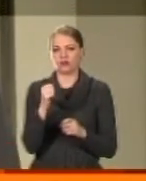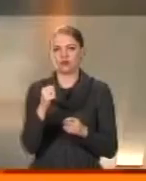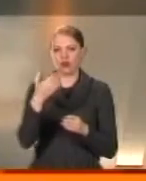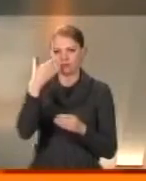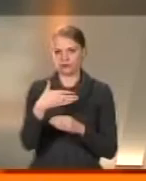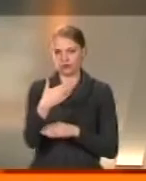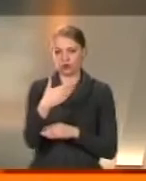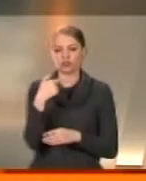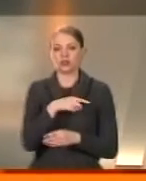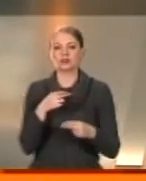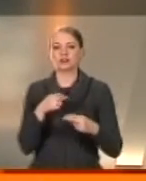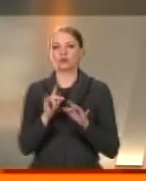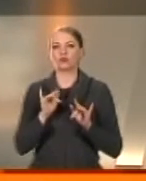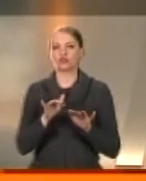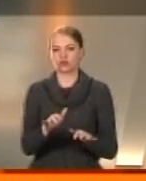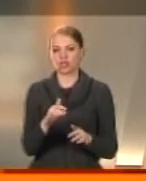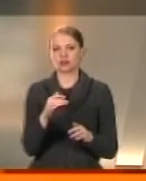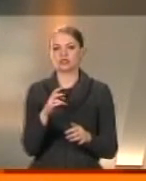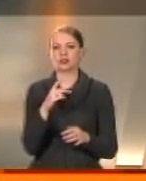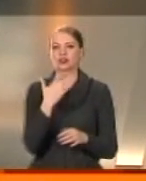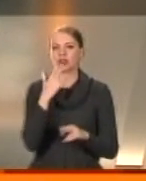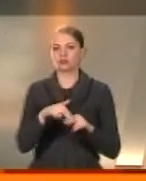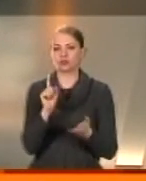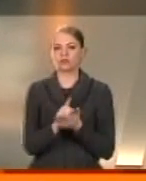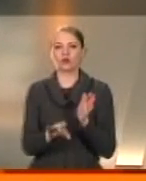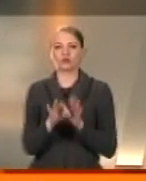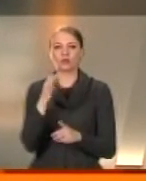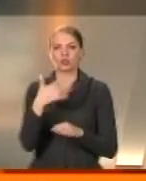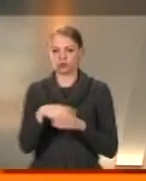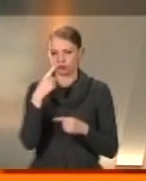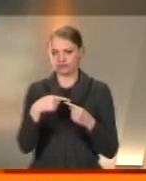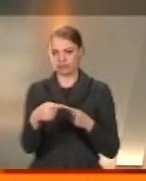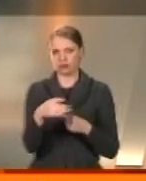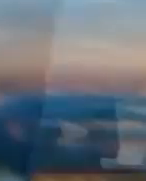чогось. Запобіжний захід екс-очільнику Вінницької нацполіції мають обрати вже найближчим часом.